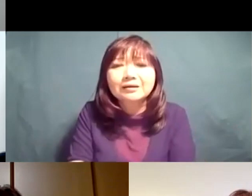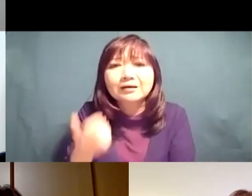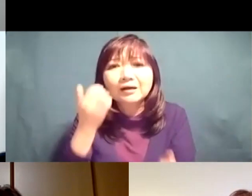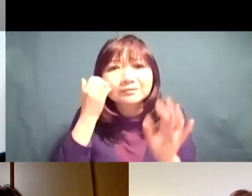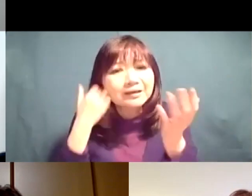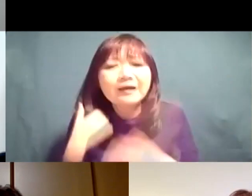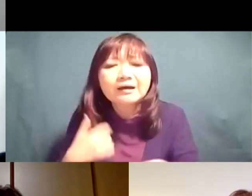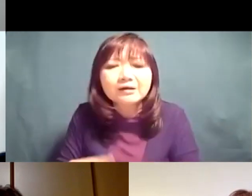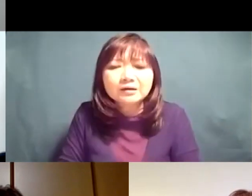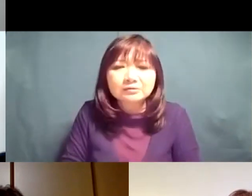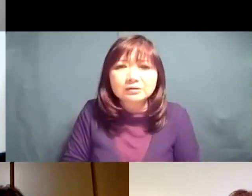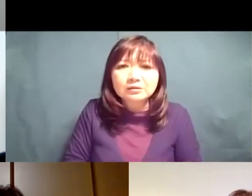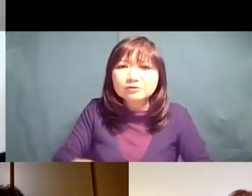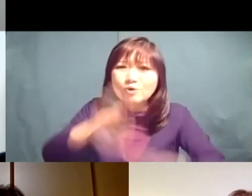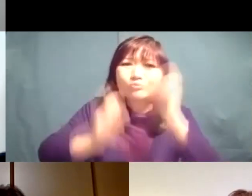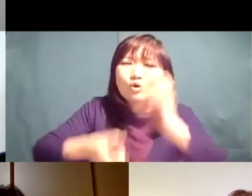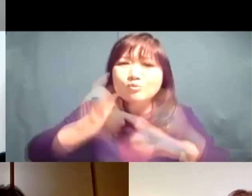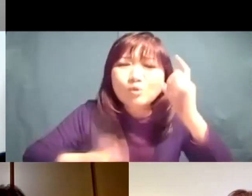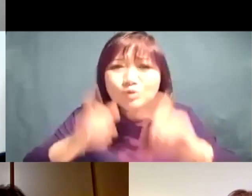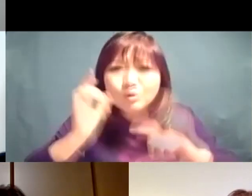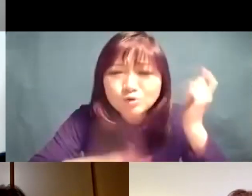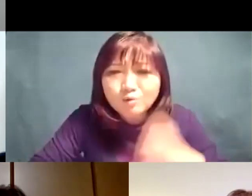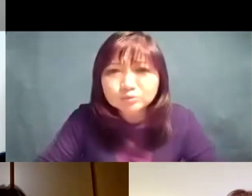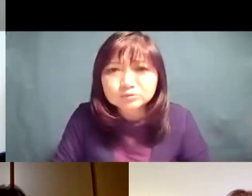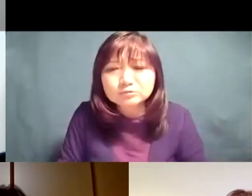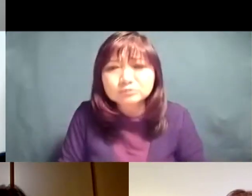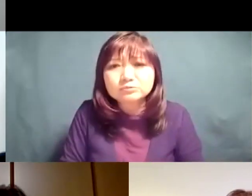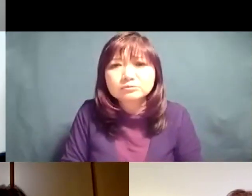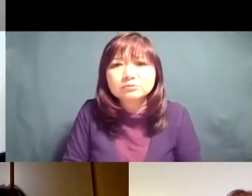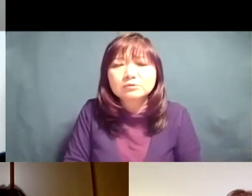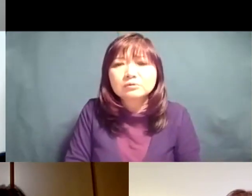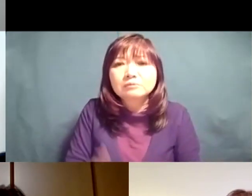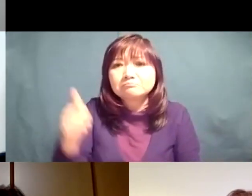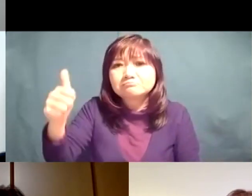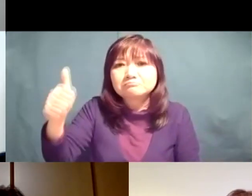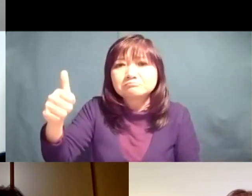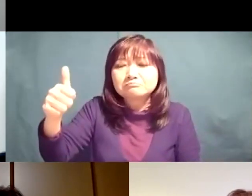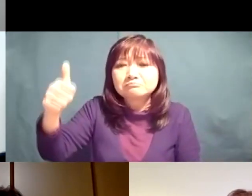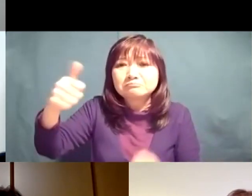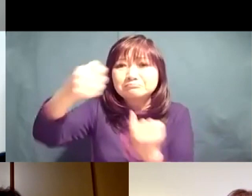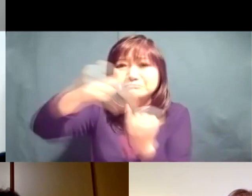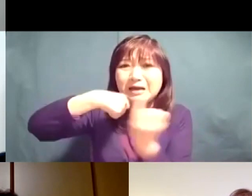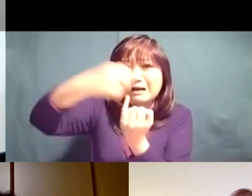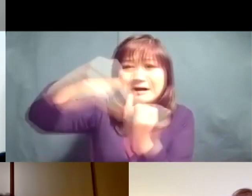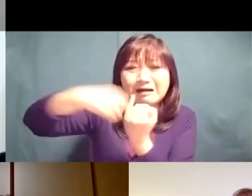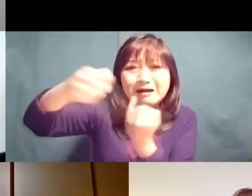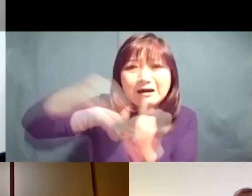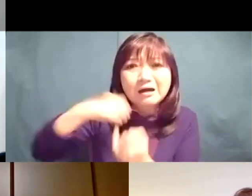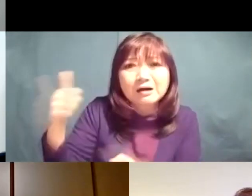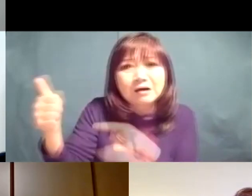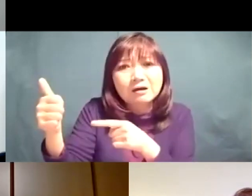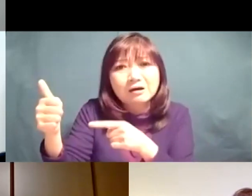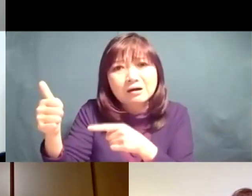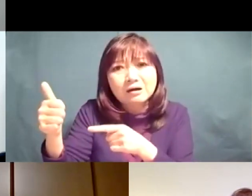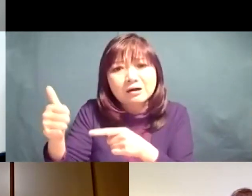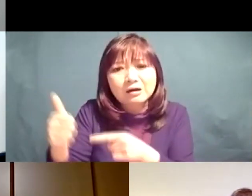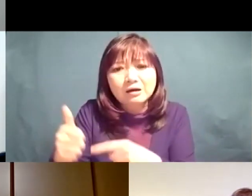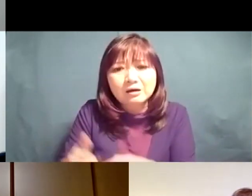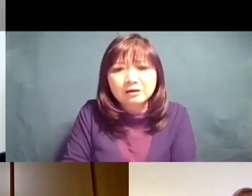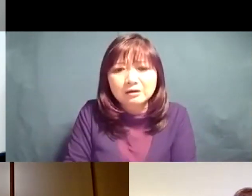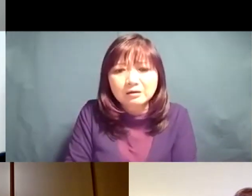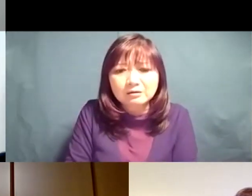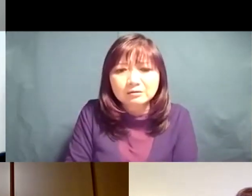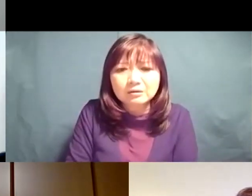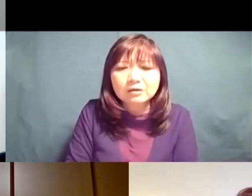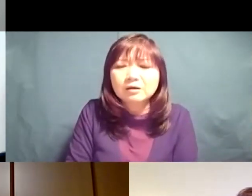きもしない、飲んだくれの、今で言う DV 男よ。